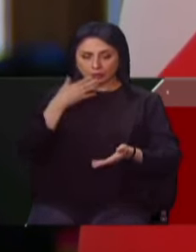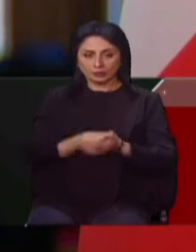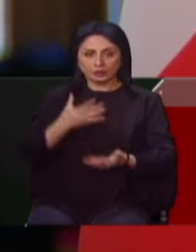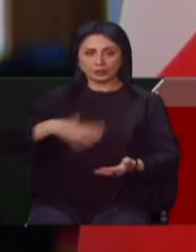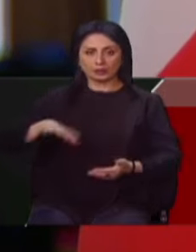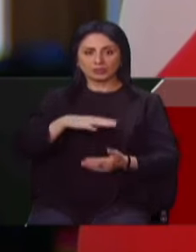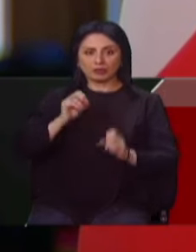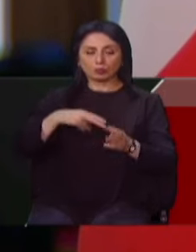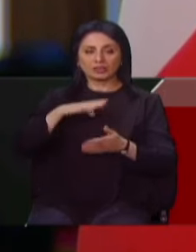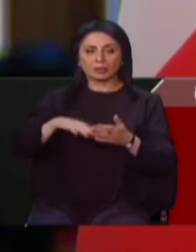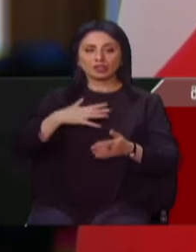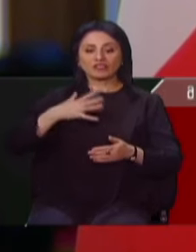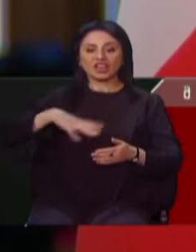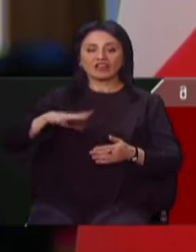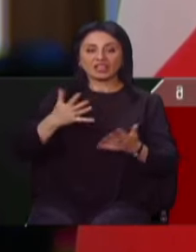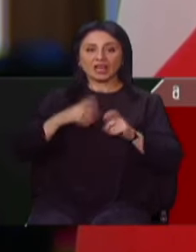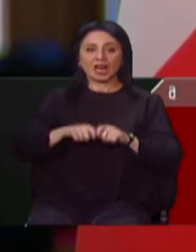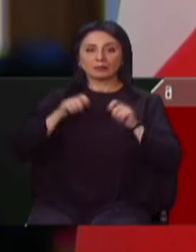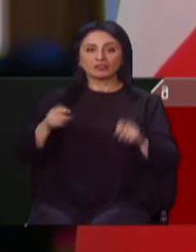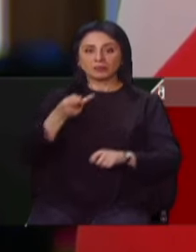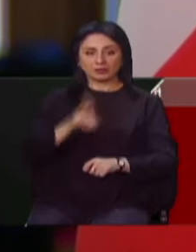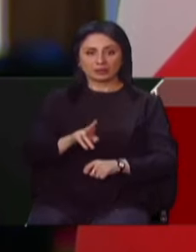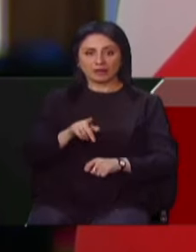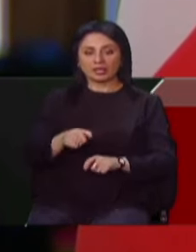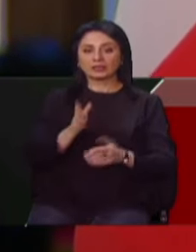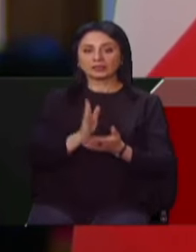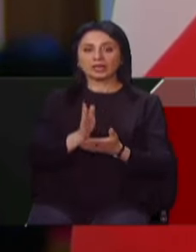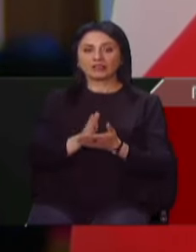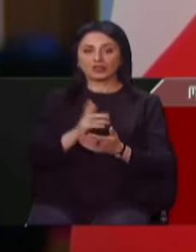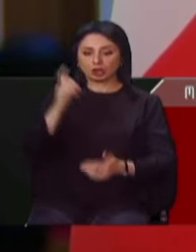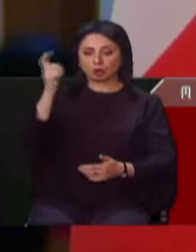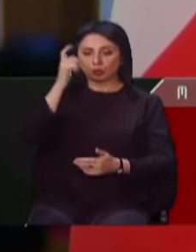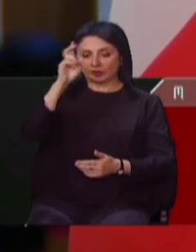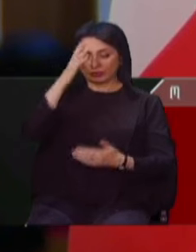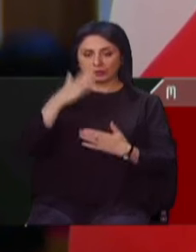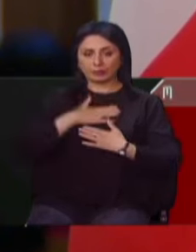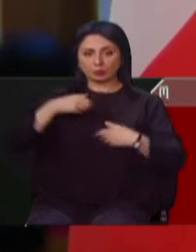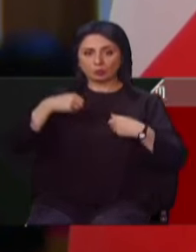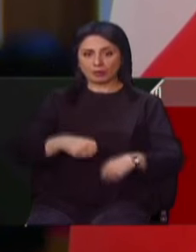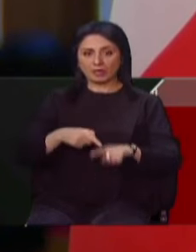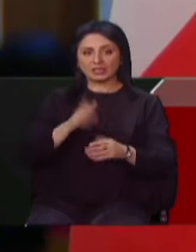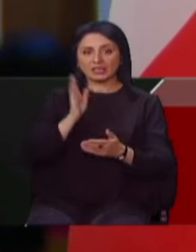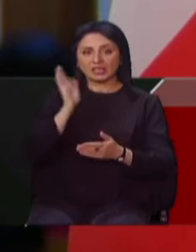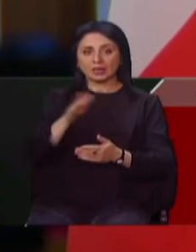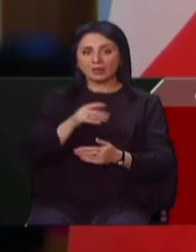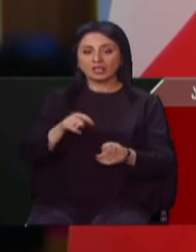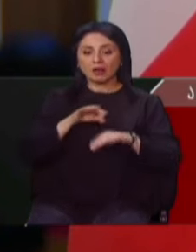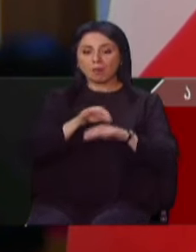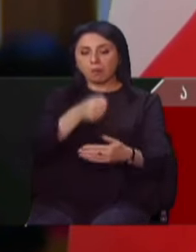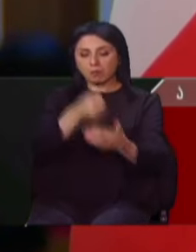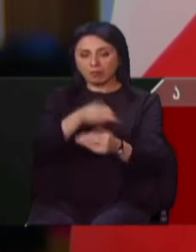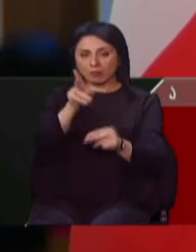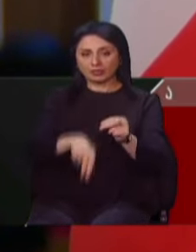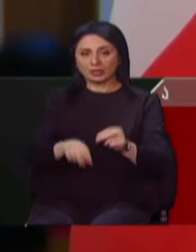ქვეყნის უსაფრთხოებისთვის, ჩვენ ქვეყანაში გამჭვირვალობისთვის. ეს არის სუვერენული სახელმწიფოს უფლება და ეს უფლება იქნება მიყვანილი